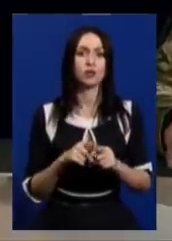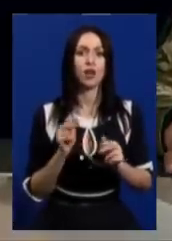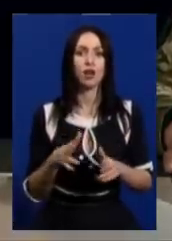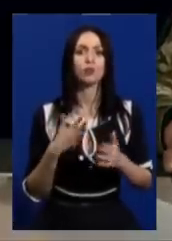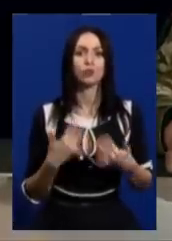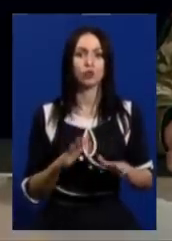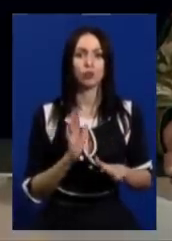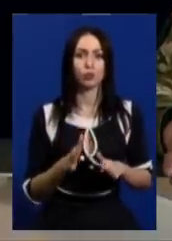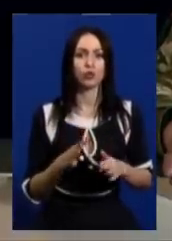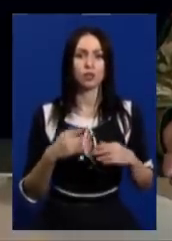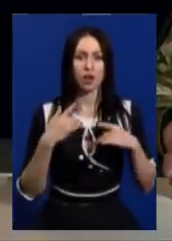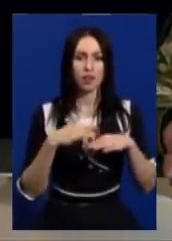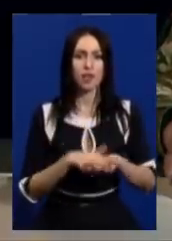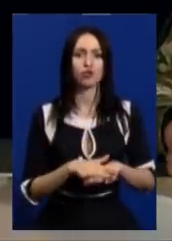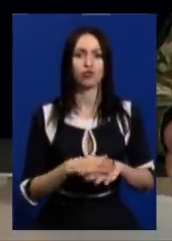уже